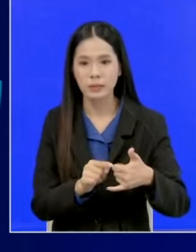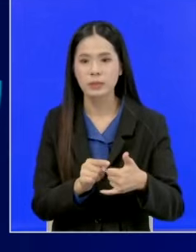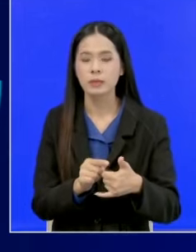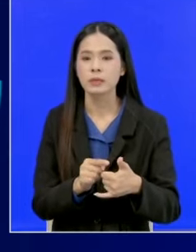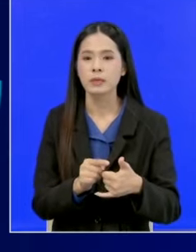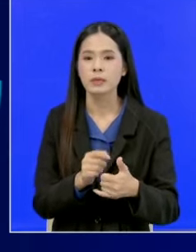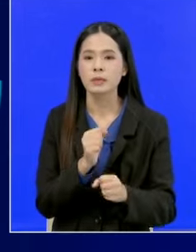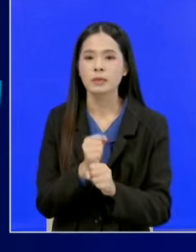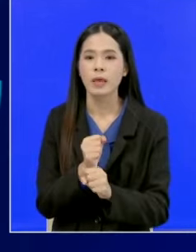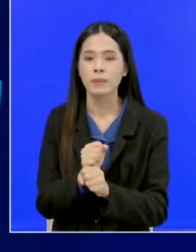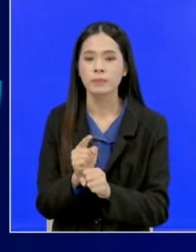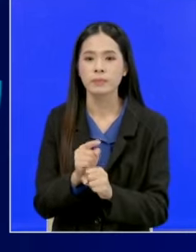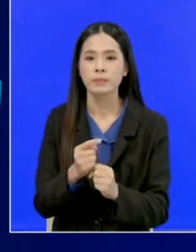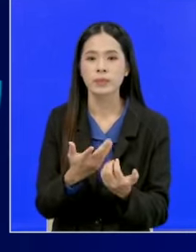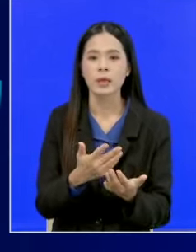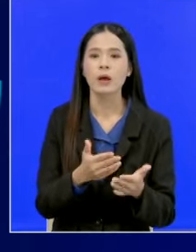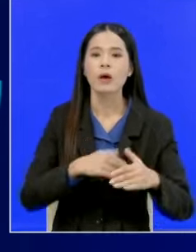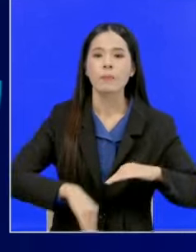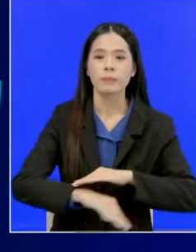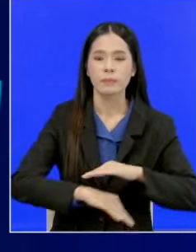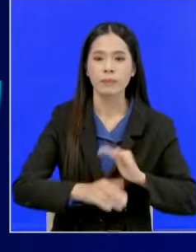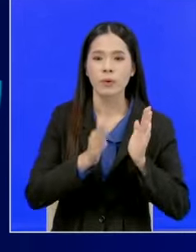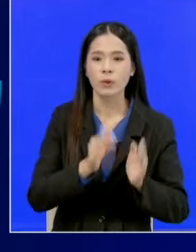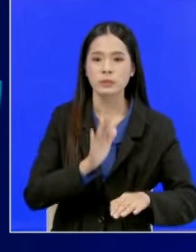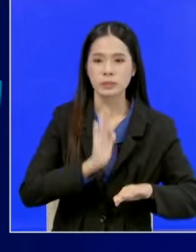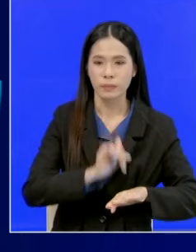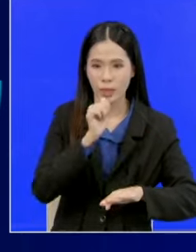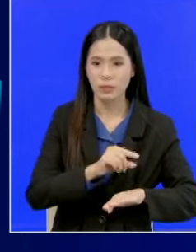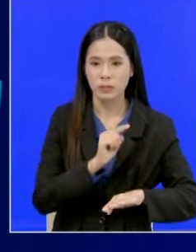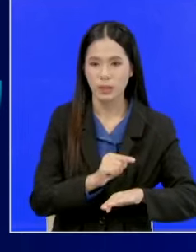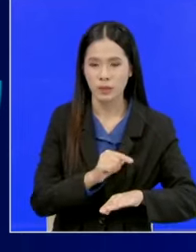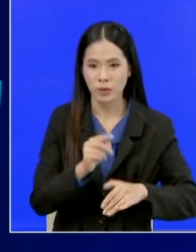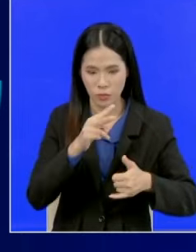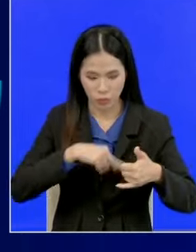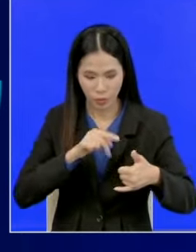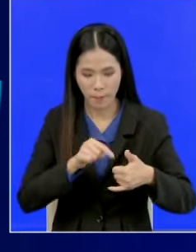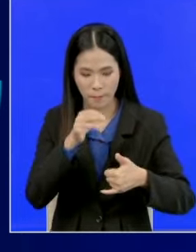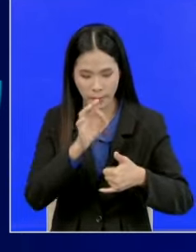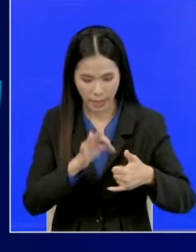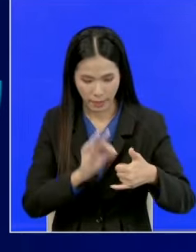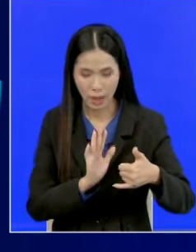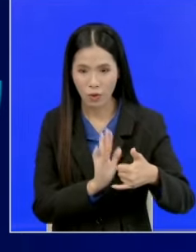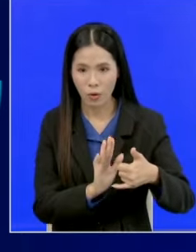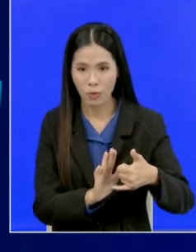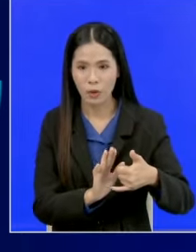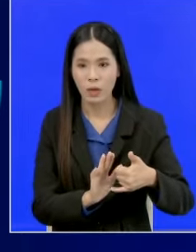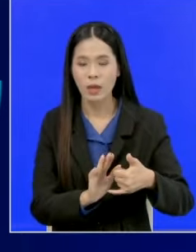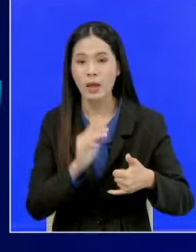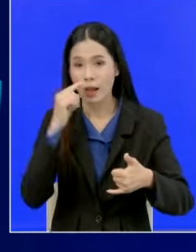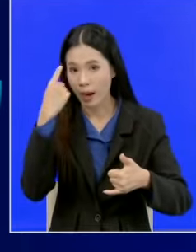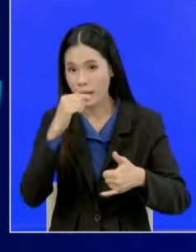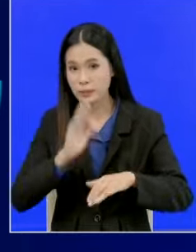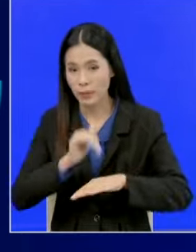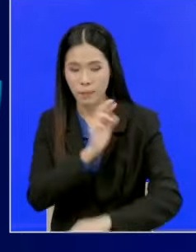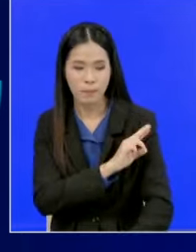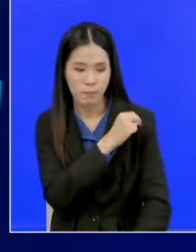การก่อนเขาเรียกว่าพยานผู้เชี่ยวชาญเนี่ยพยานนะครับต้องพิจารณาจากบาดแผลซึ่งพยานผู้เชี่ยวชาญคือท่านนายแพทย์เนี่ยให้ความ